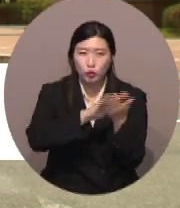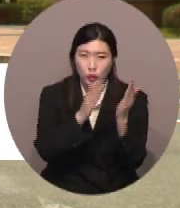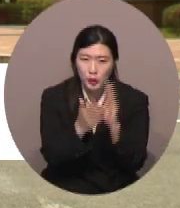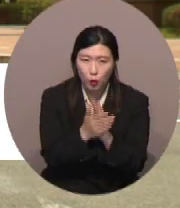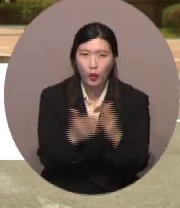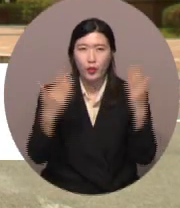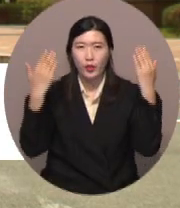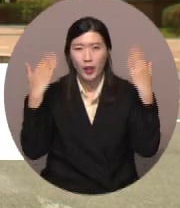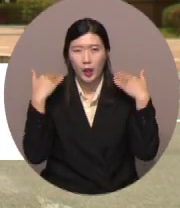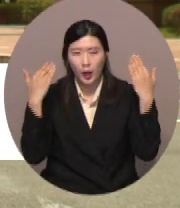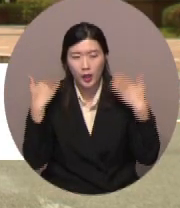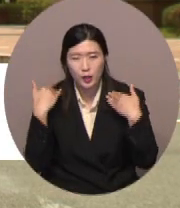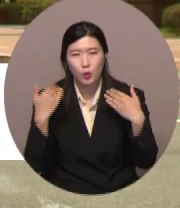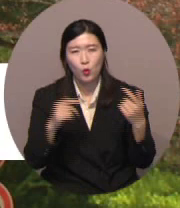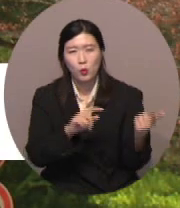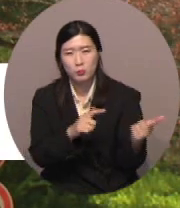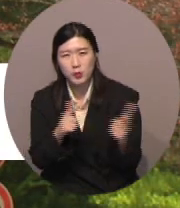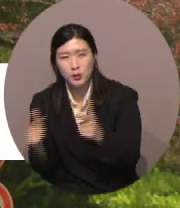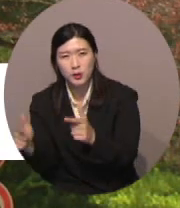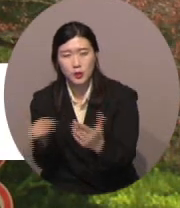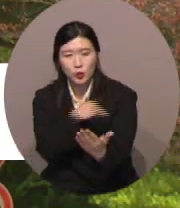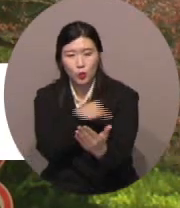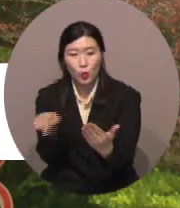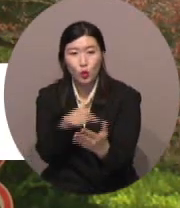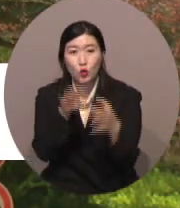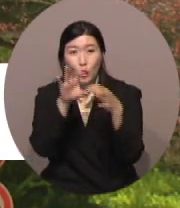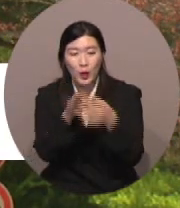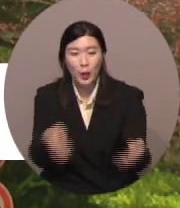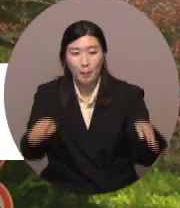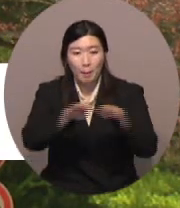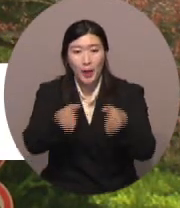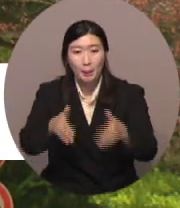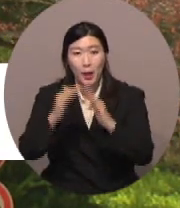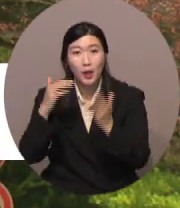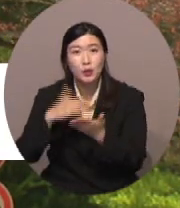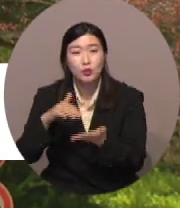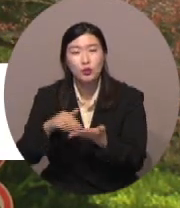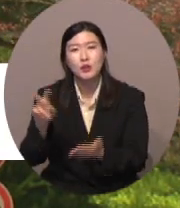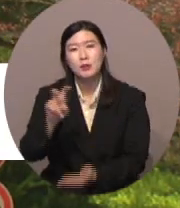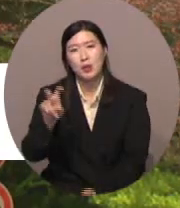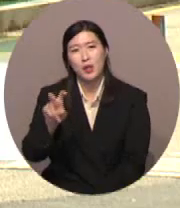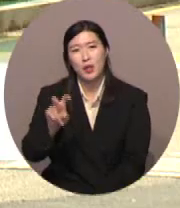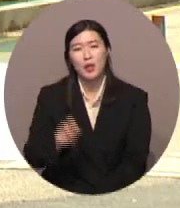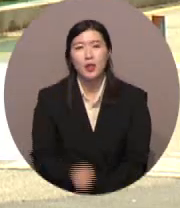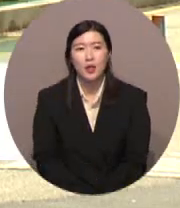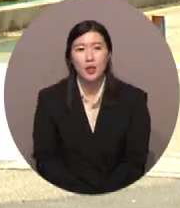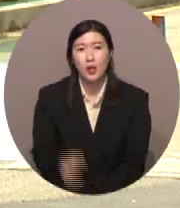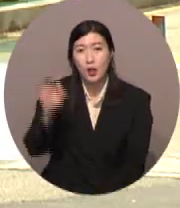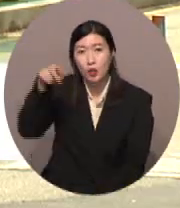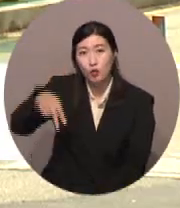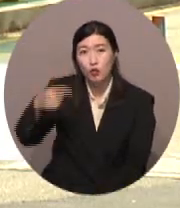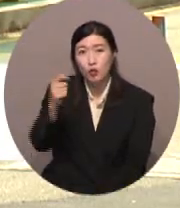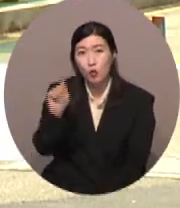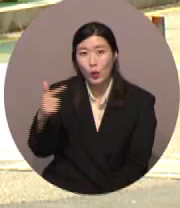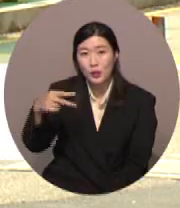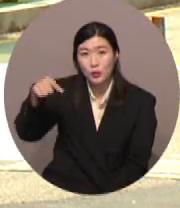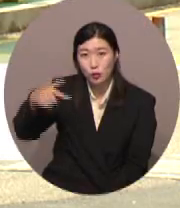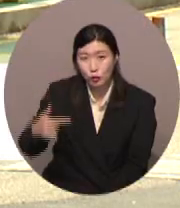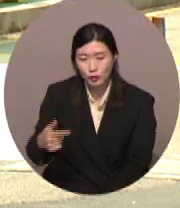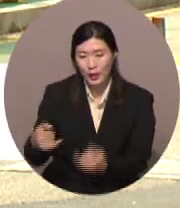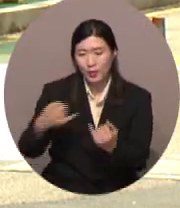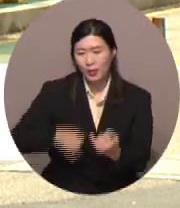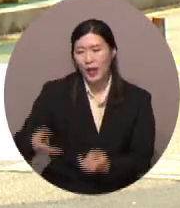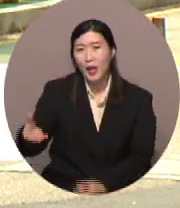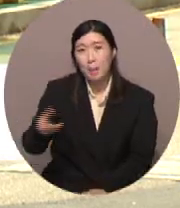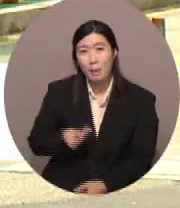학교를 비롯해 여 학교와 유치원 등 교육기간이 10여 개 를 설립했고 특히 유관순 열사를 수양딸 로